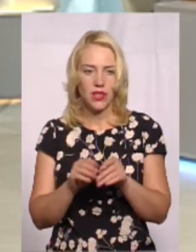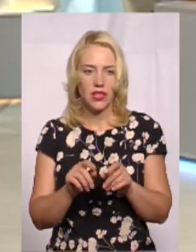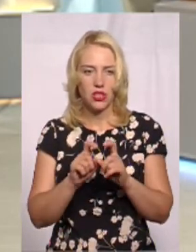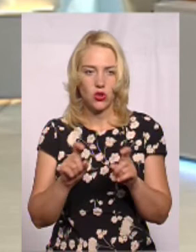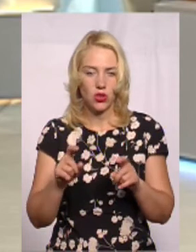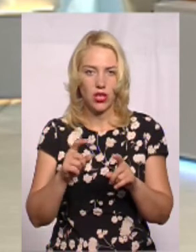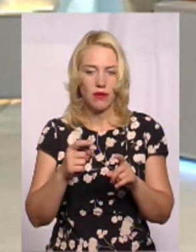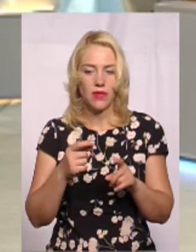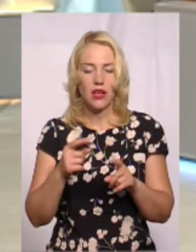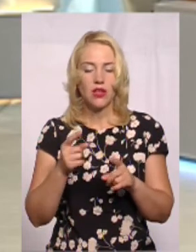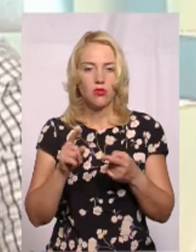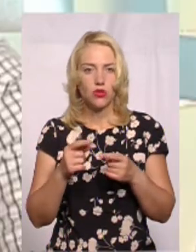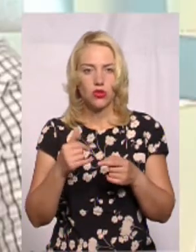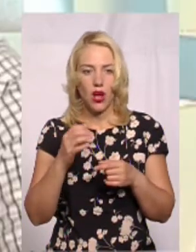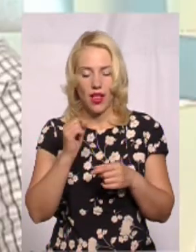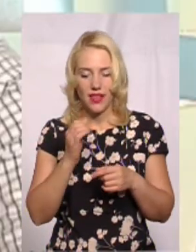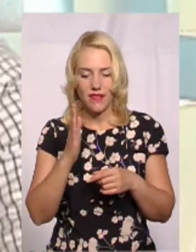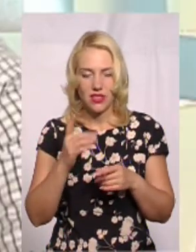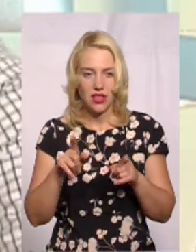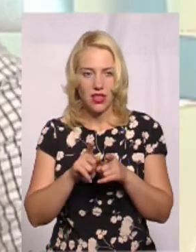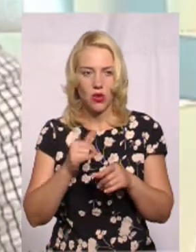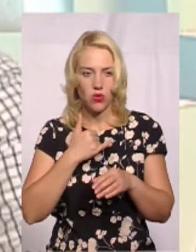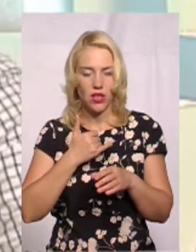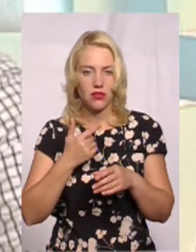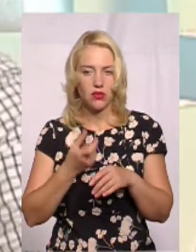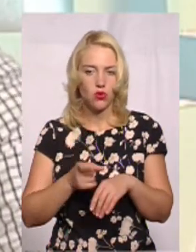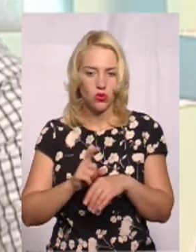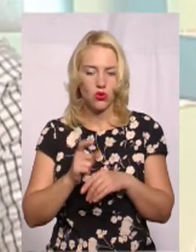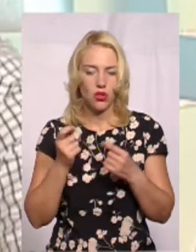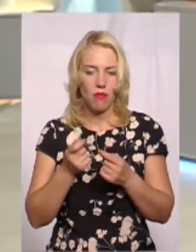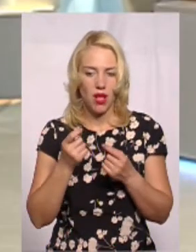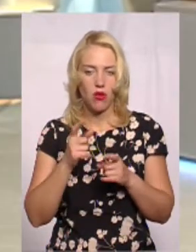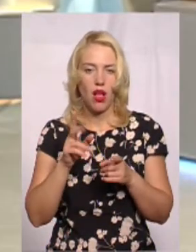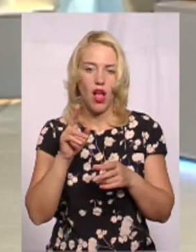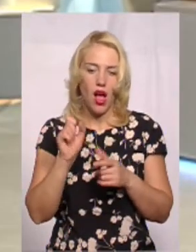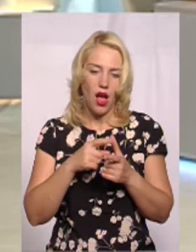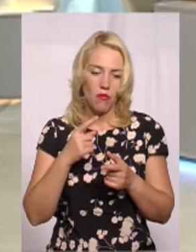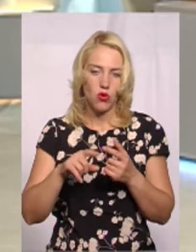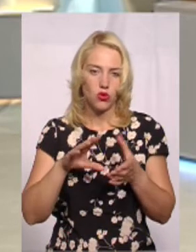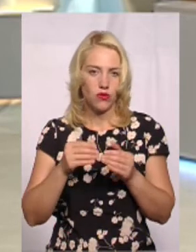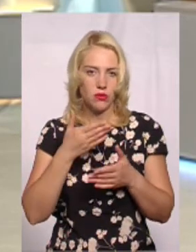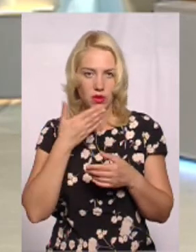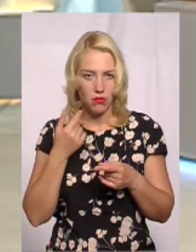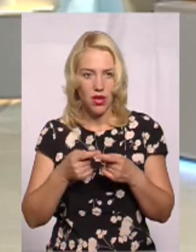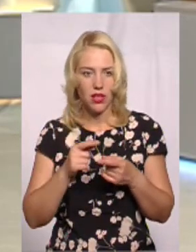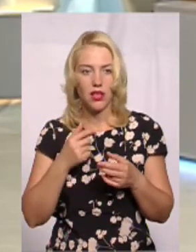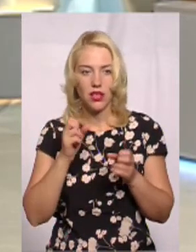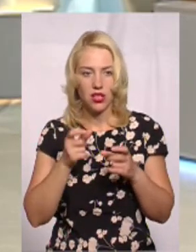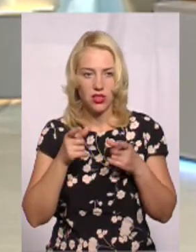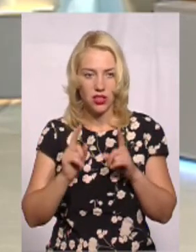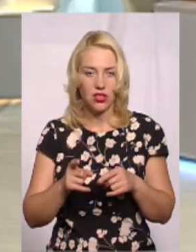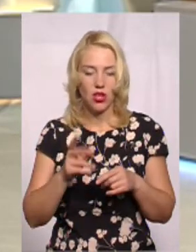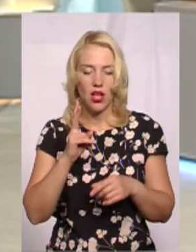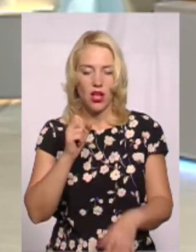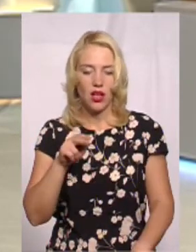бо Андрій Васильович, таких в нас дуже мало або немає більше, скажу щиро. І дійсно, зачепив питання кадрів, Андрій